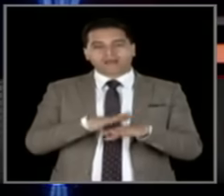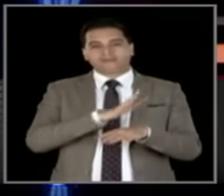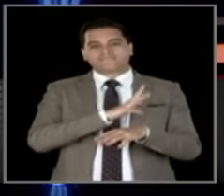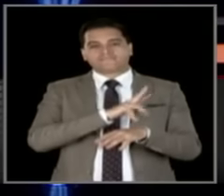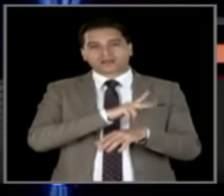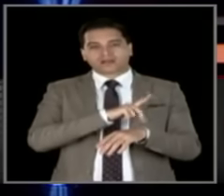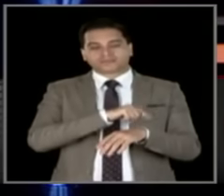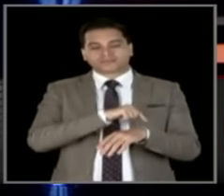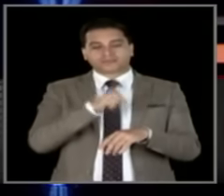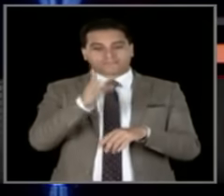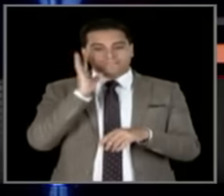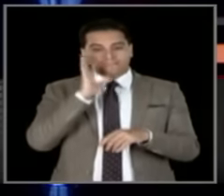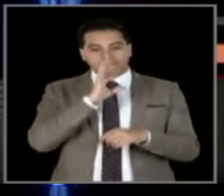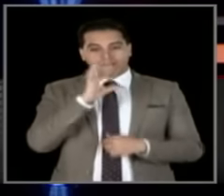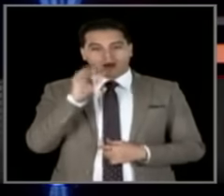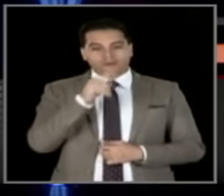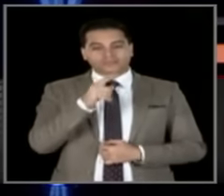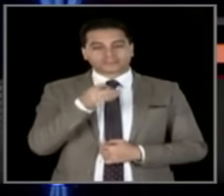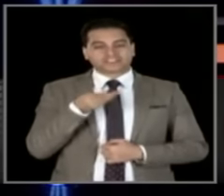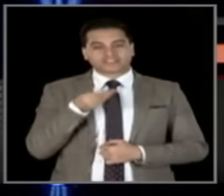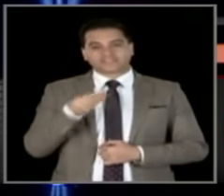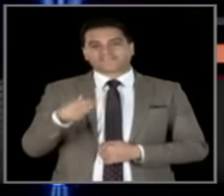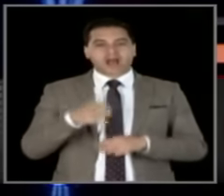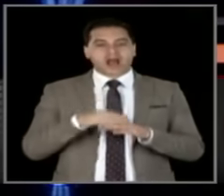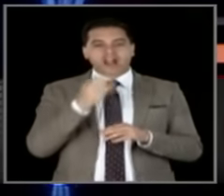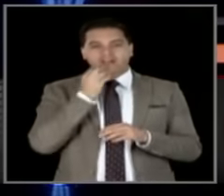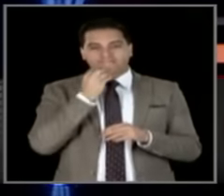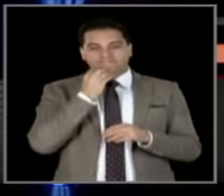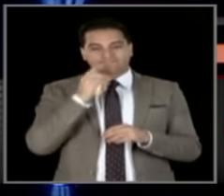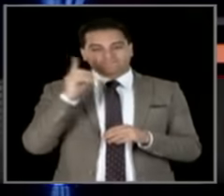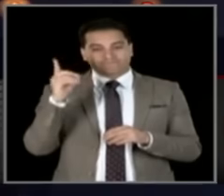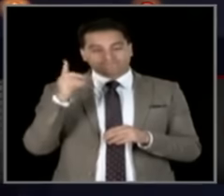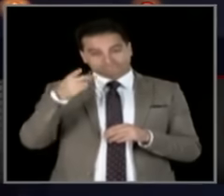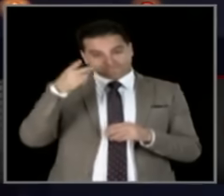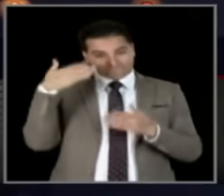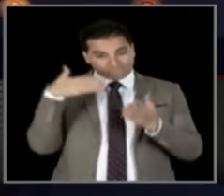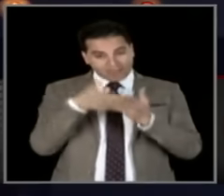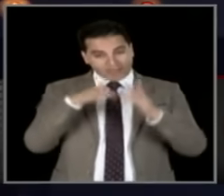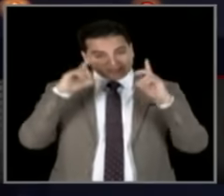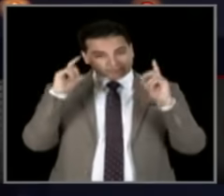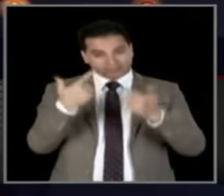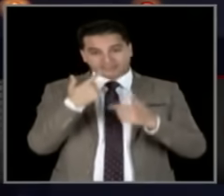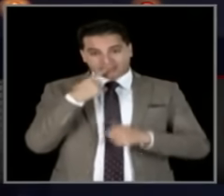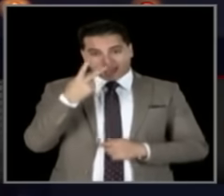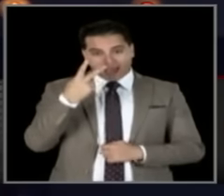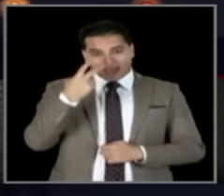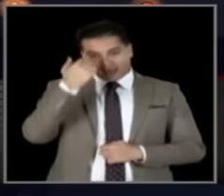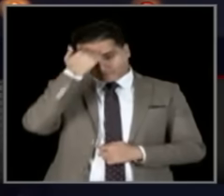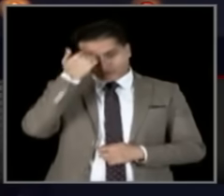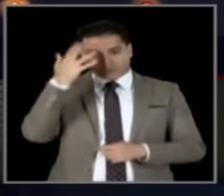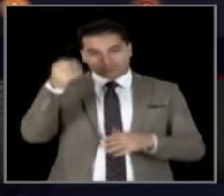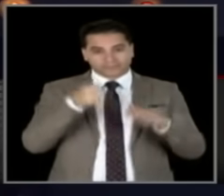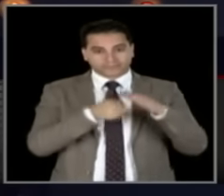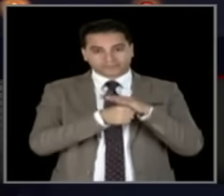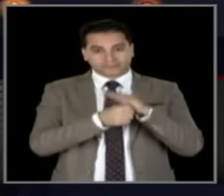عدو عنيد للكيان الصهيوني. اتقبض عليها سنة 2000